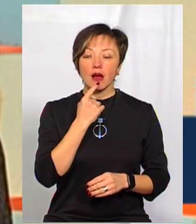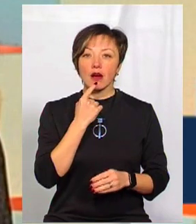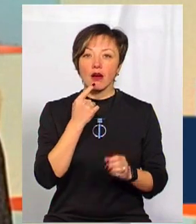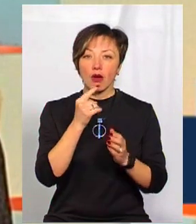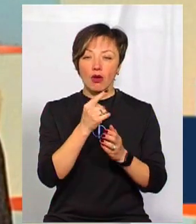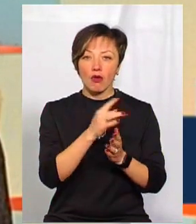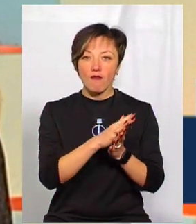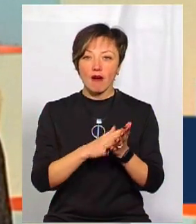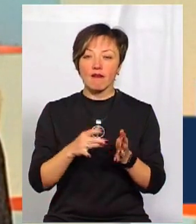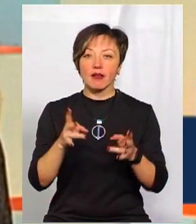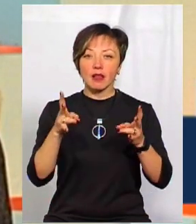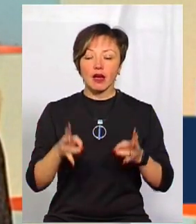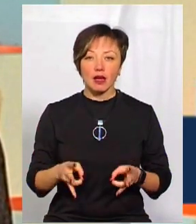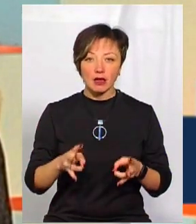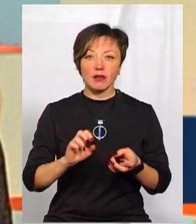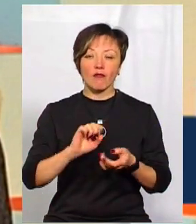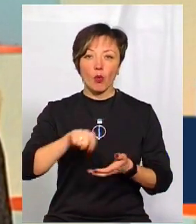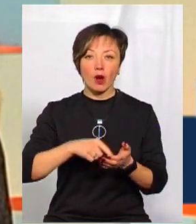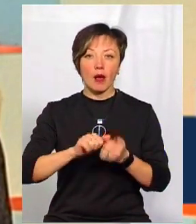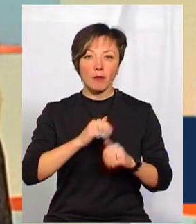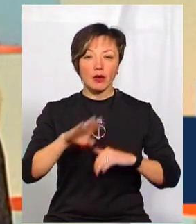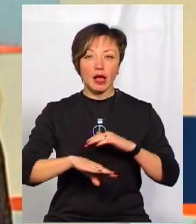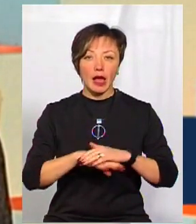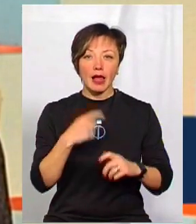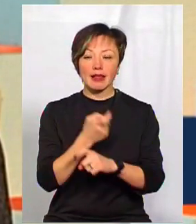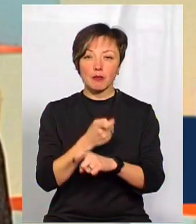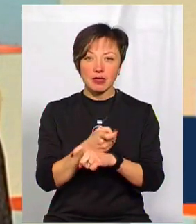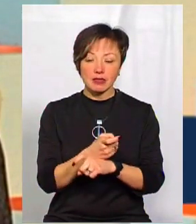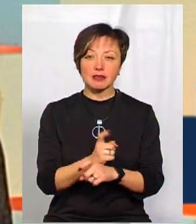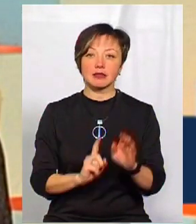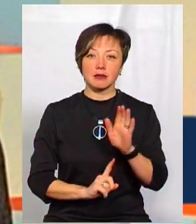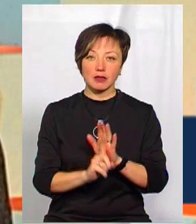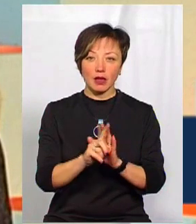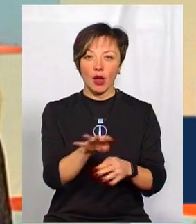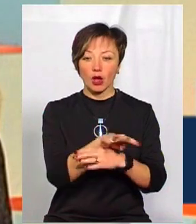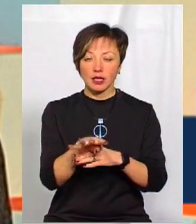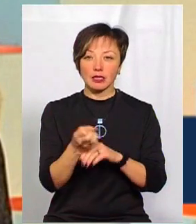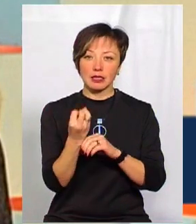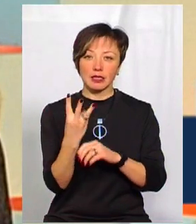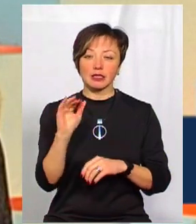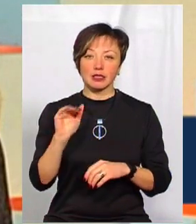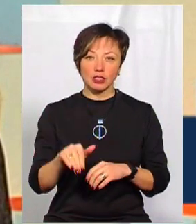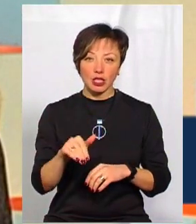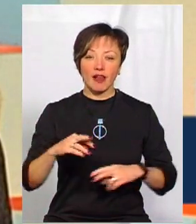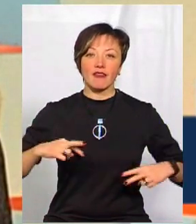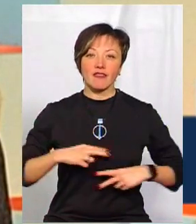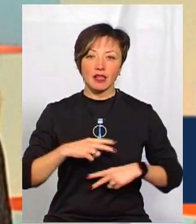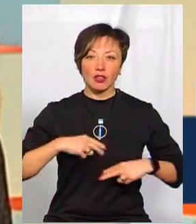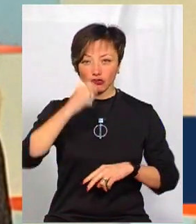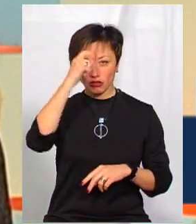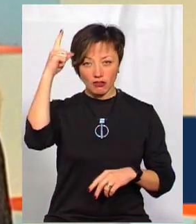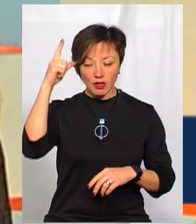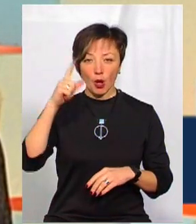трагедією істреблення мирних граждан в місті Кам'янця-Подільського німецькі варвари почали розстрілом 13 тисяч венгерських і